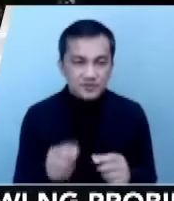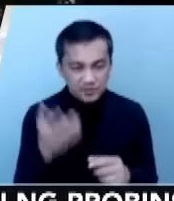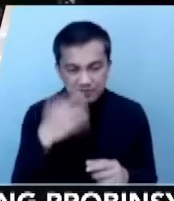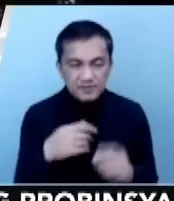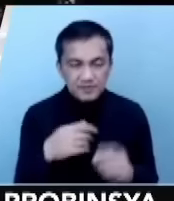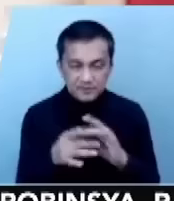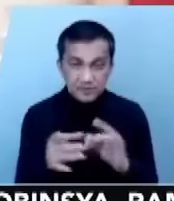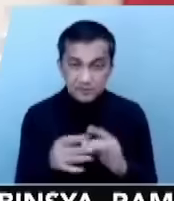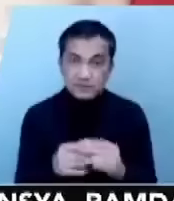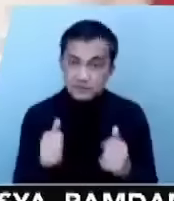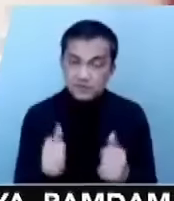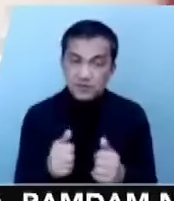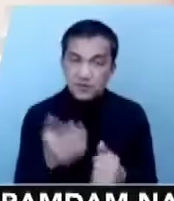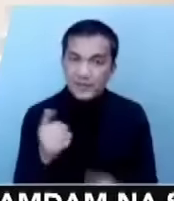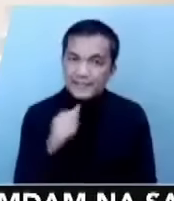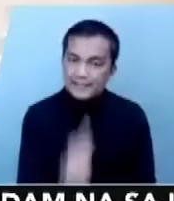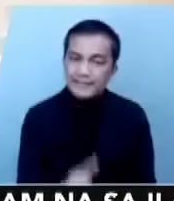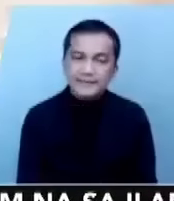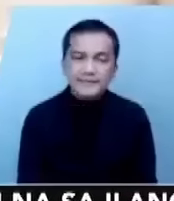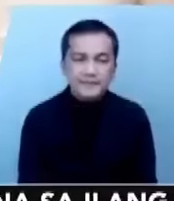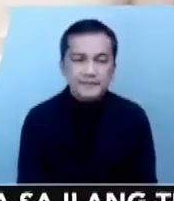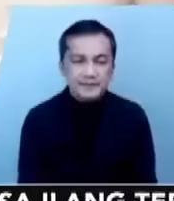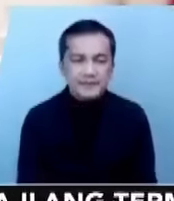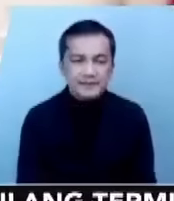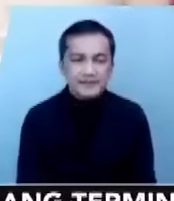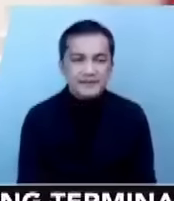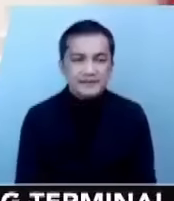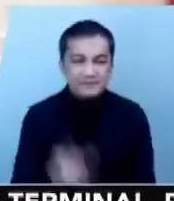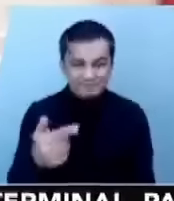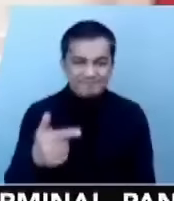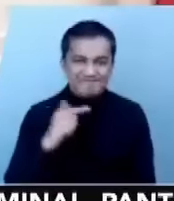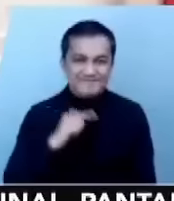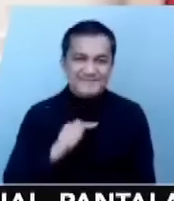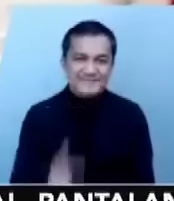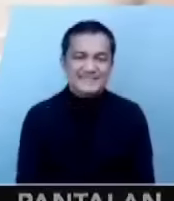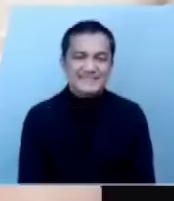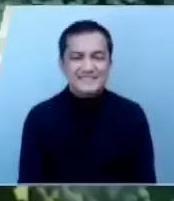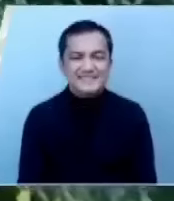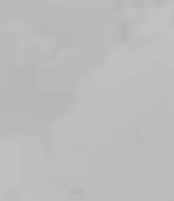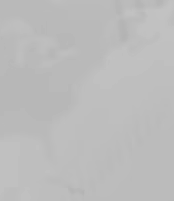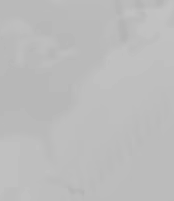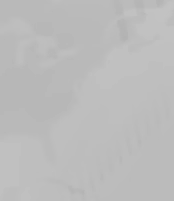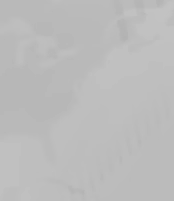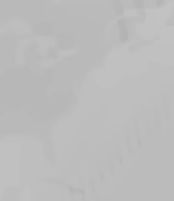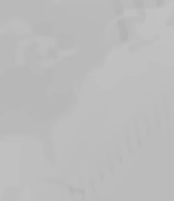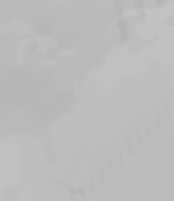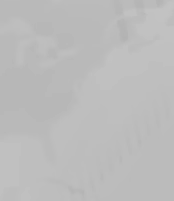why not? Katatibayan updated sa showbiz happenings.